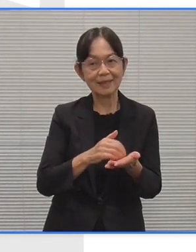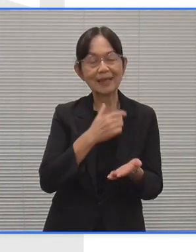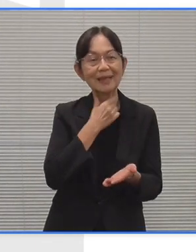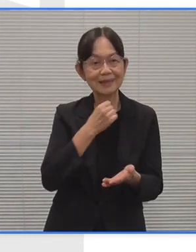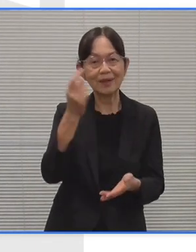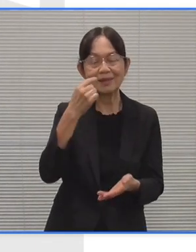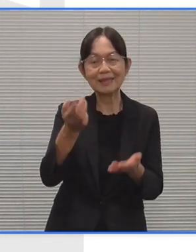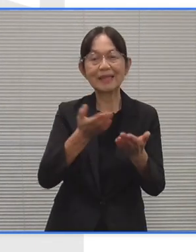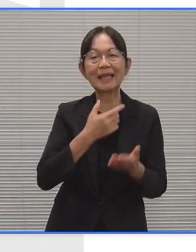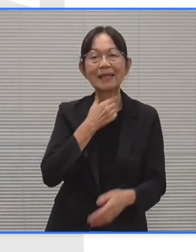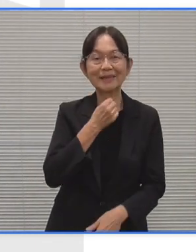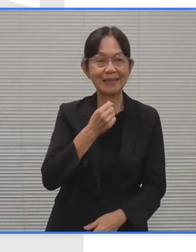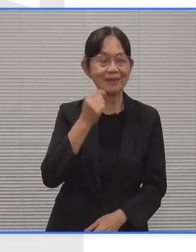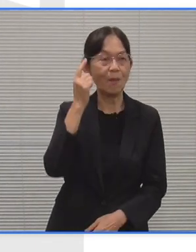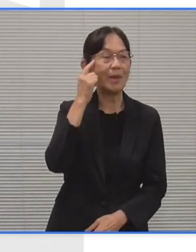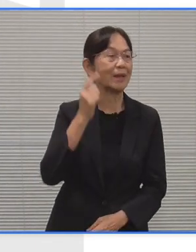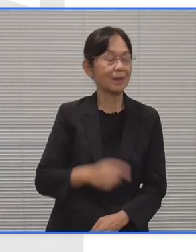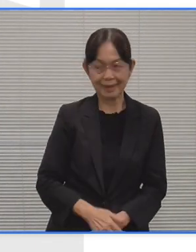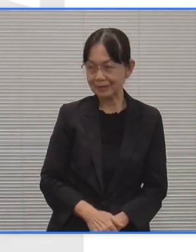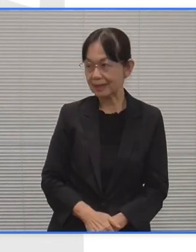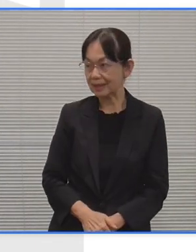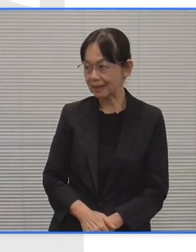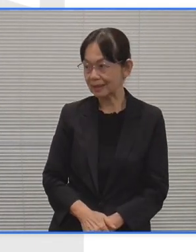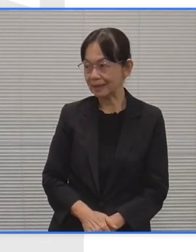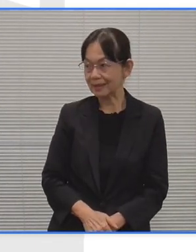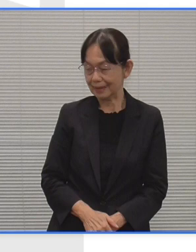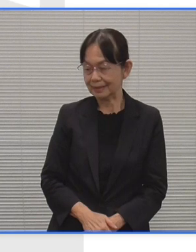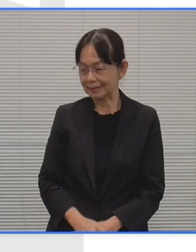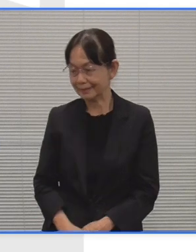ただければと思います。 はい、